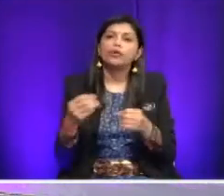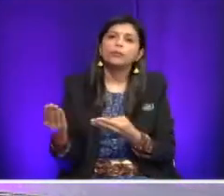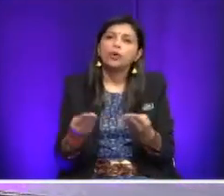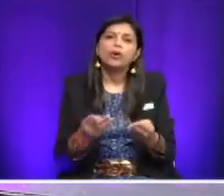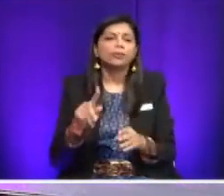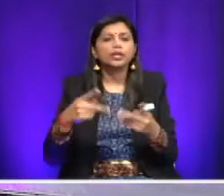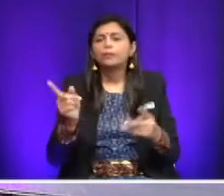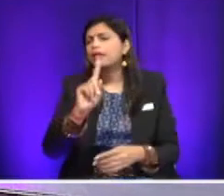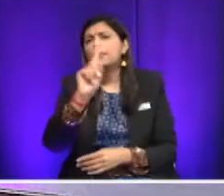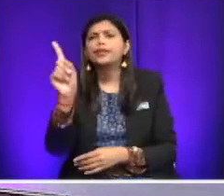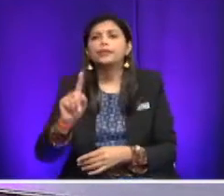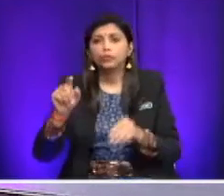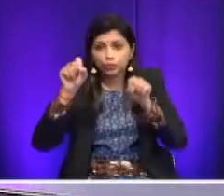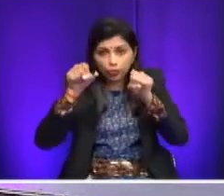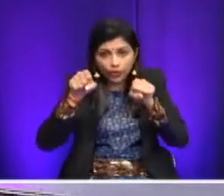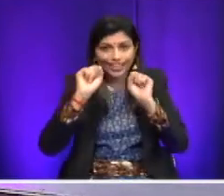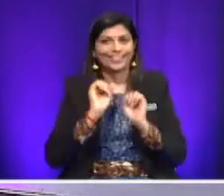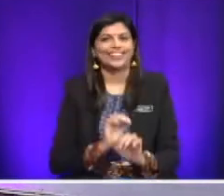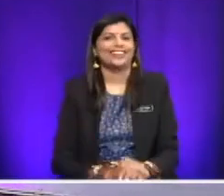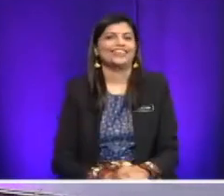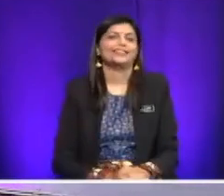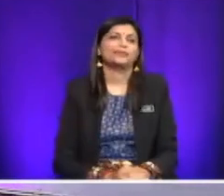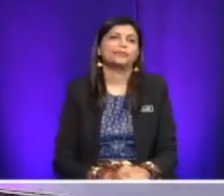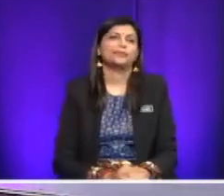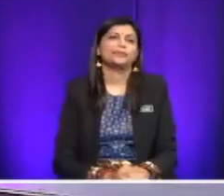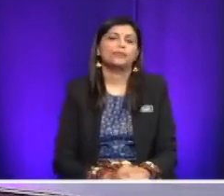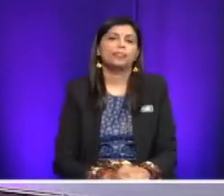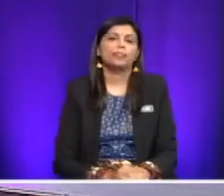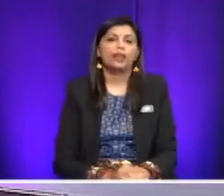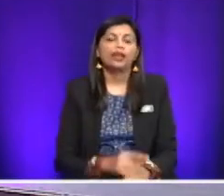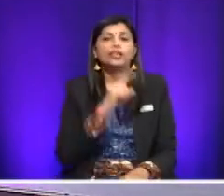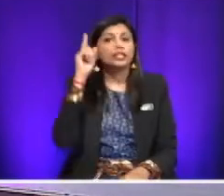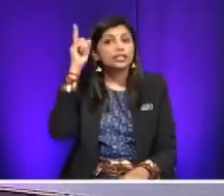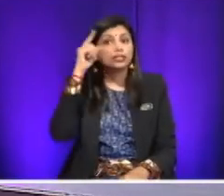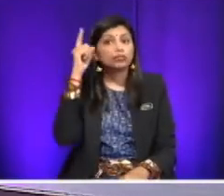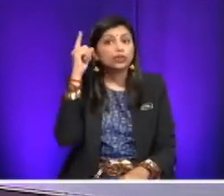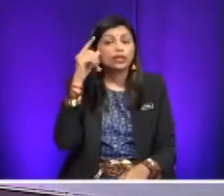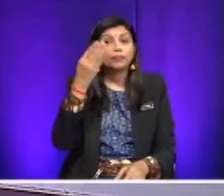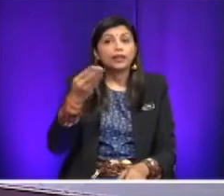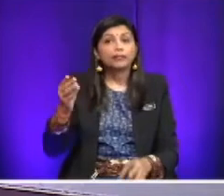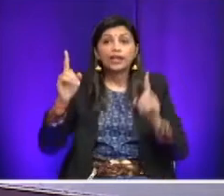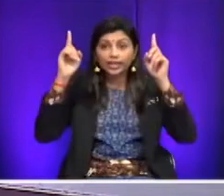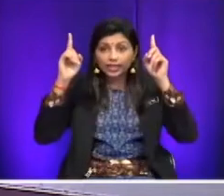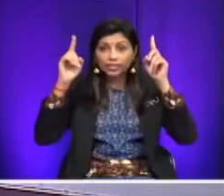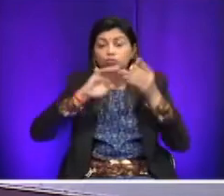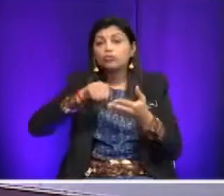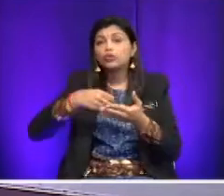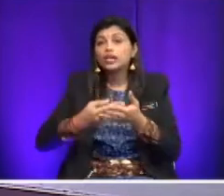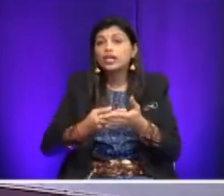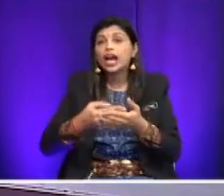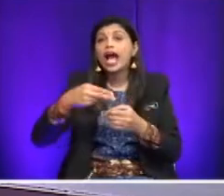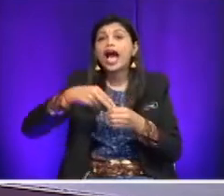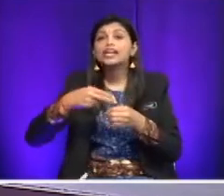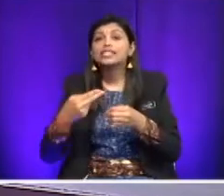itu maksudnya tujuan dan juga rekabentuk Indah situ menuju selain Maksudnya kita setiap semut kita sentiasa